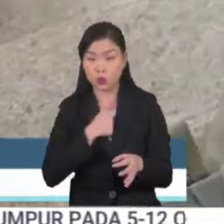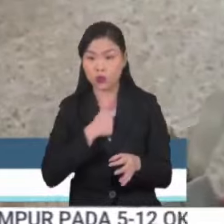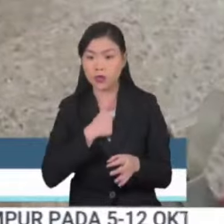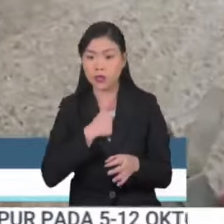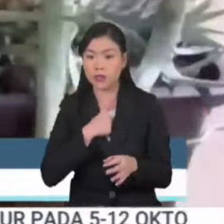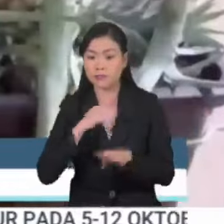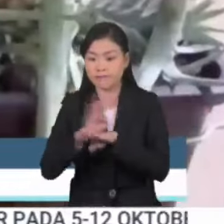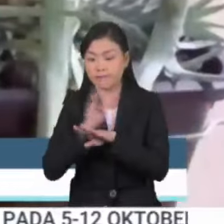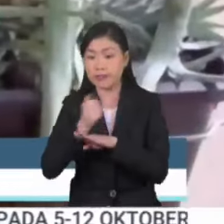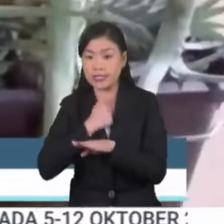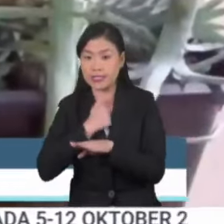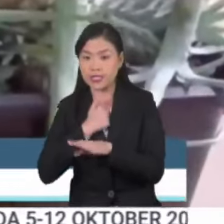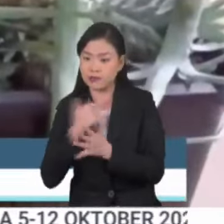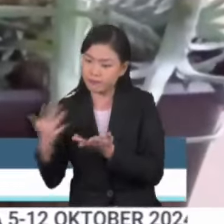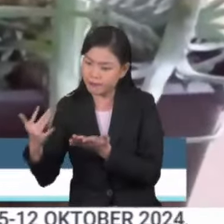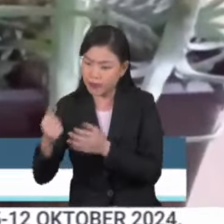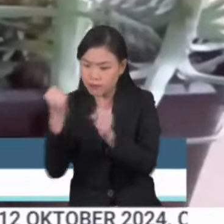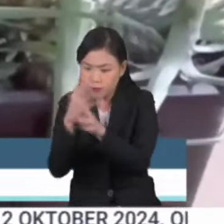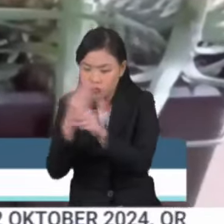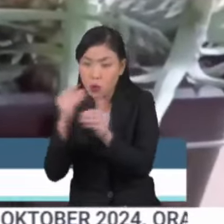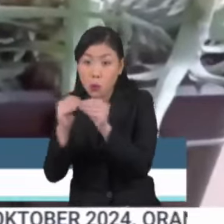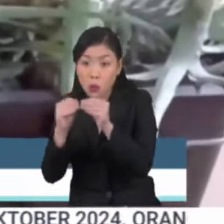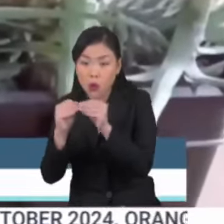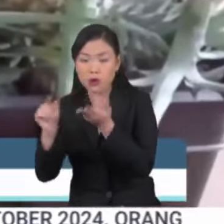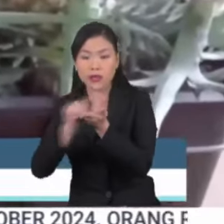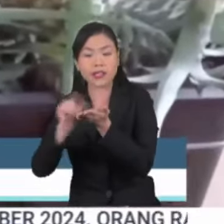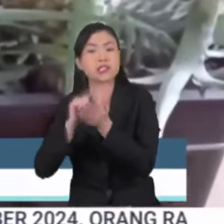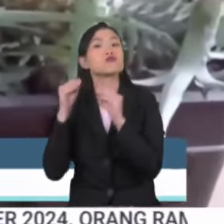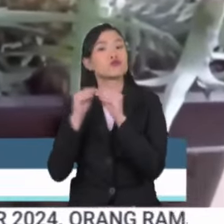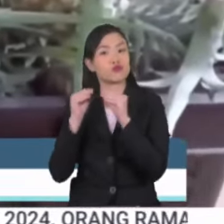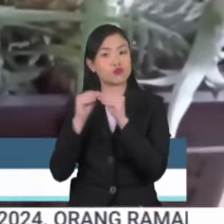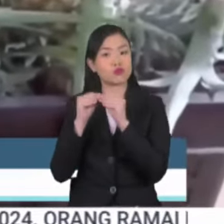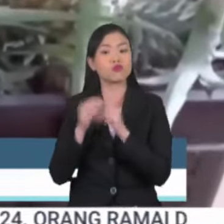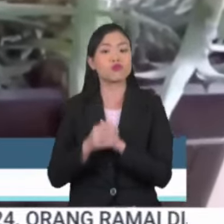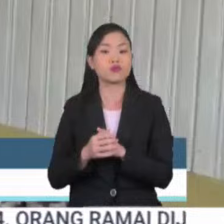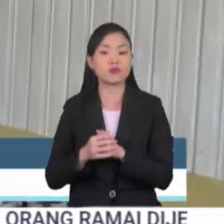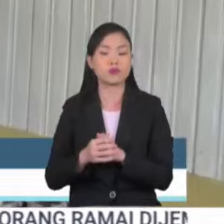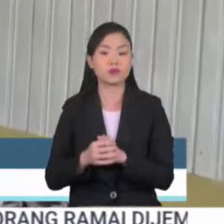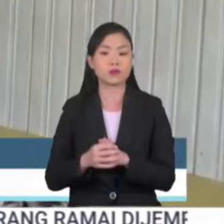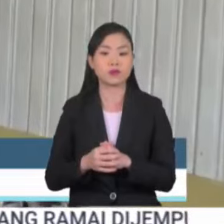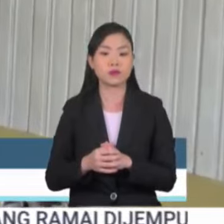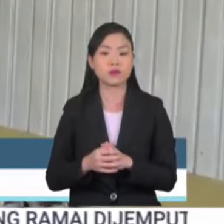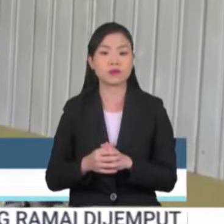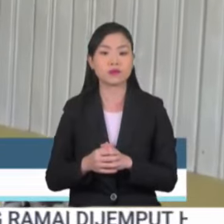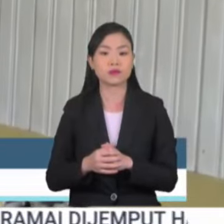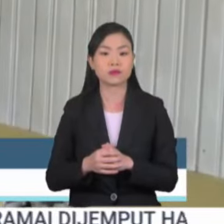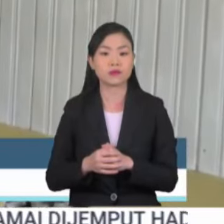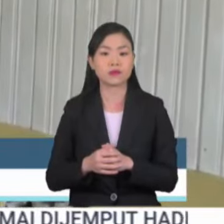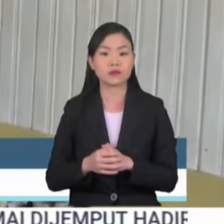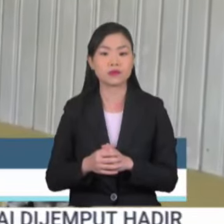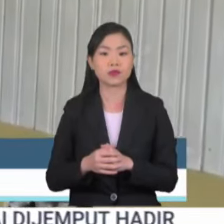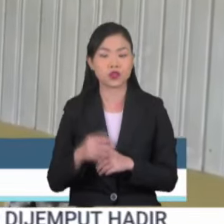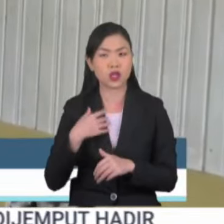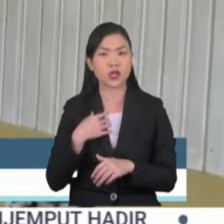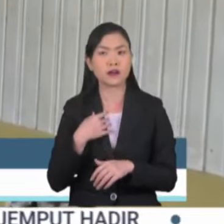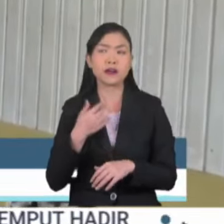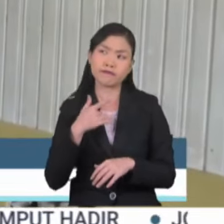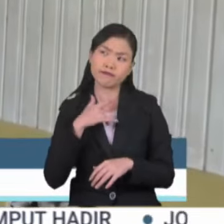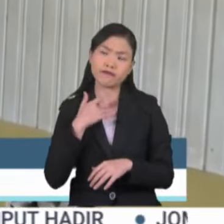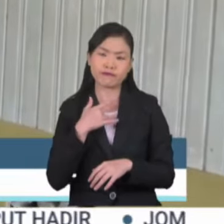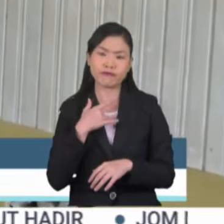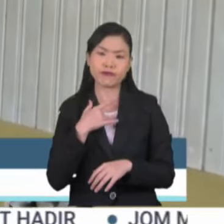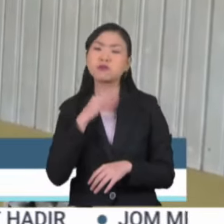bidang kita sendiri. Contohnya saya tanam nanas, apa yang saya usahakan itulah apa yang saya dapat. Jadi amat berbalulah bagi